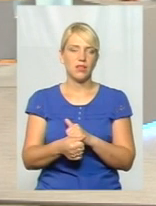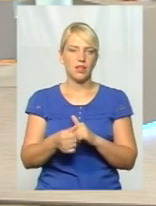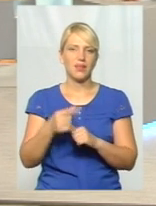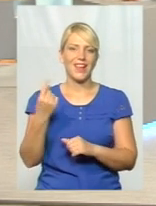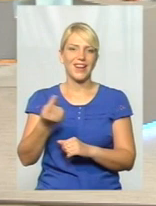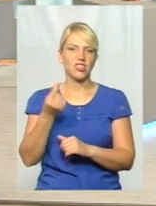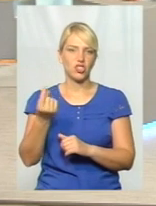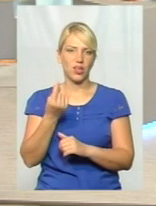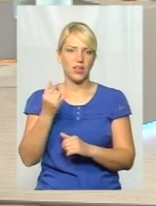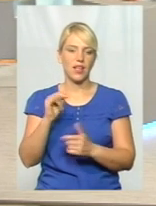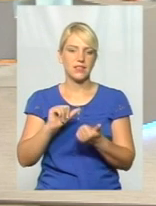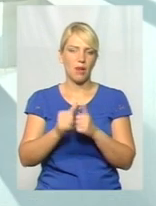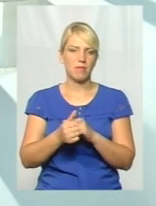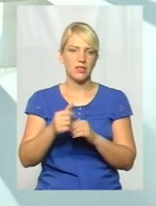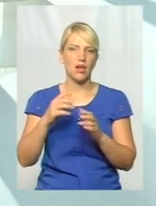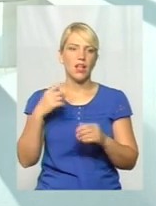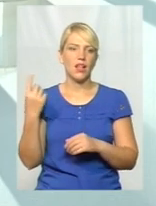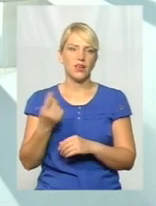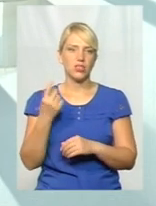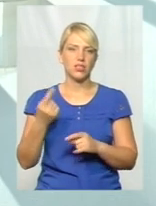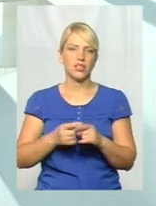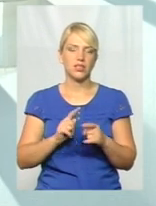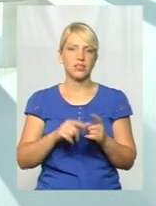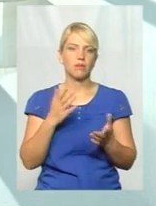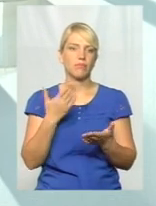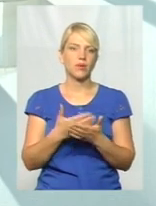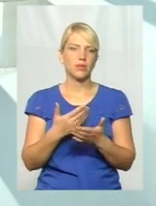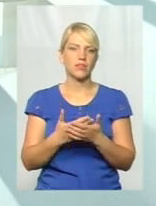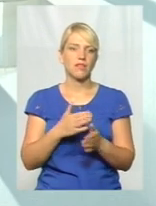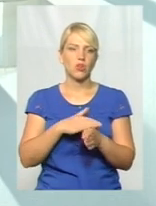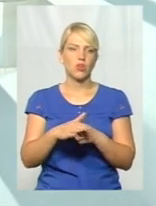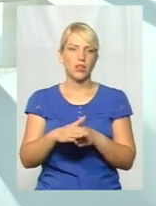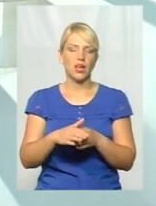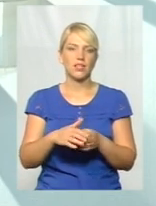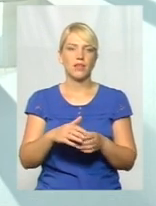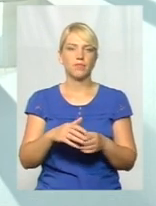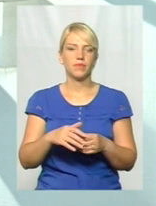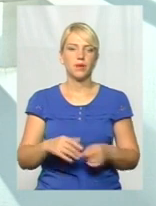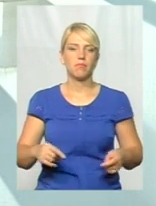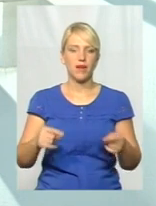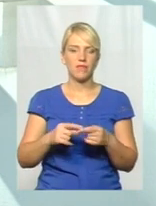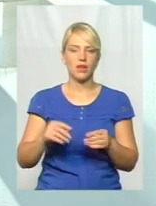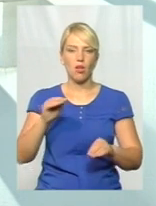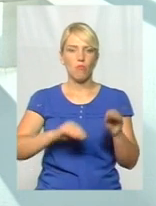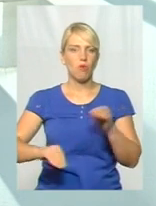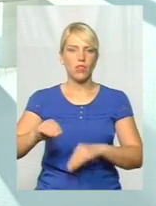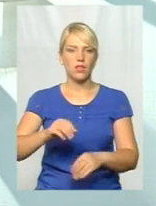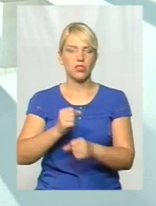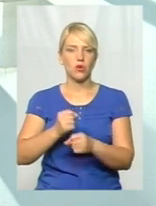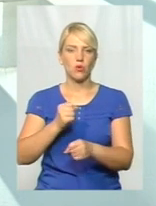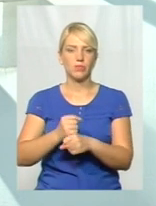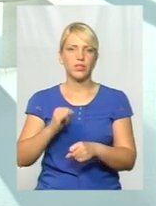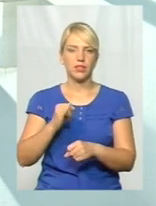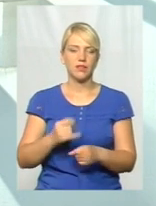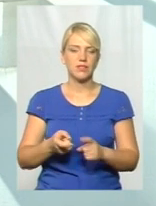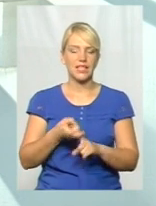Відповідно, ще міняти лічильник. Uh-huh. А з заміною лічильника це вже тягне за собою виконання певних монтажних робіт, і в